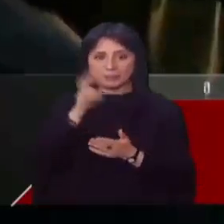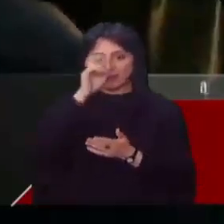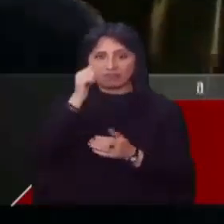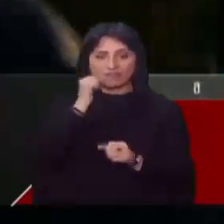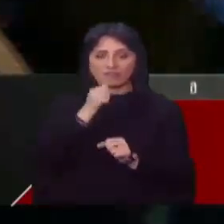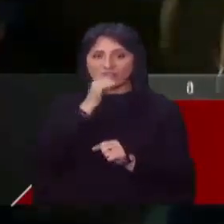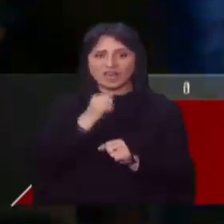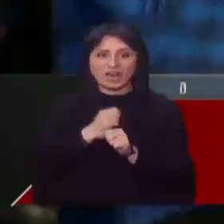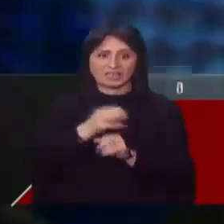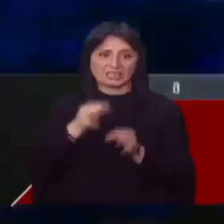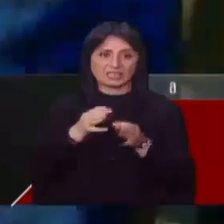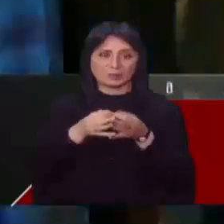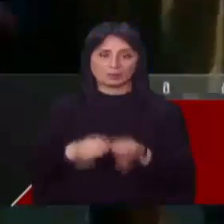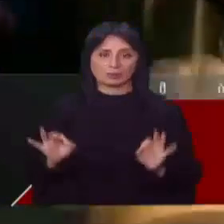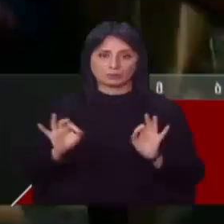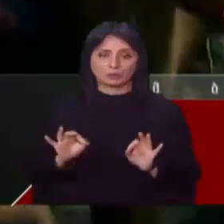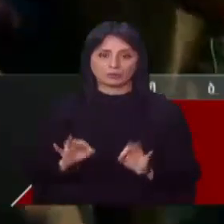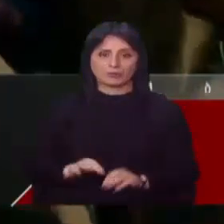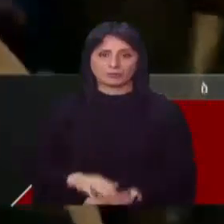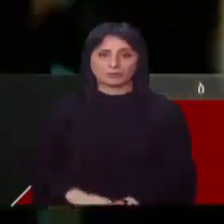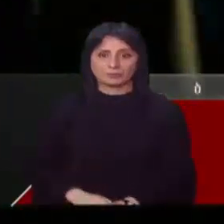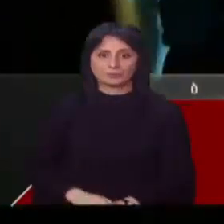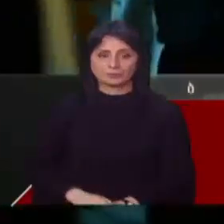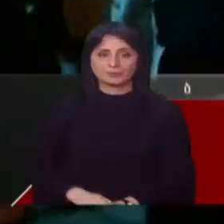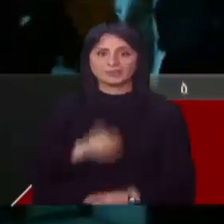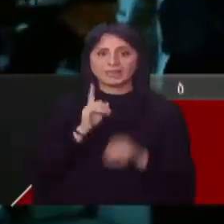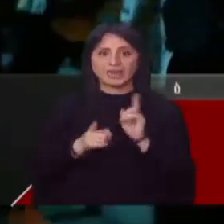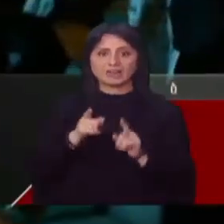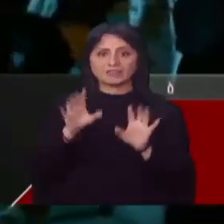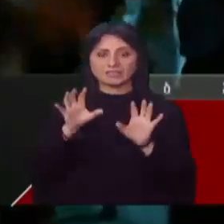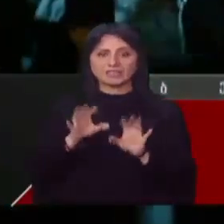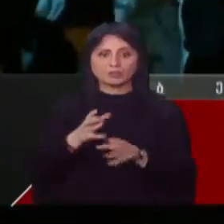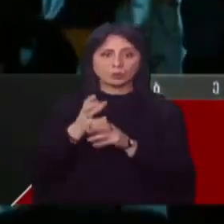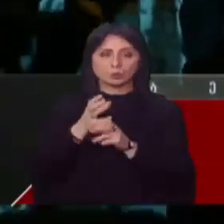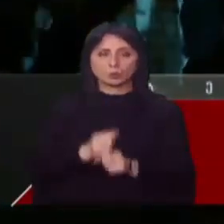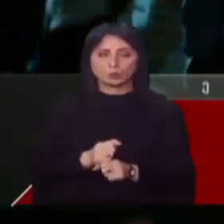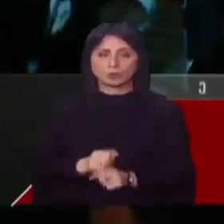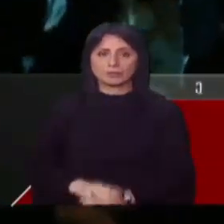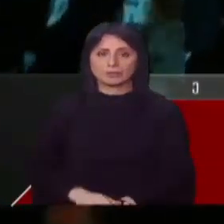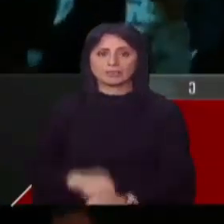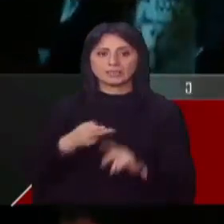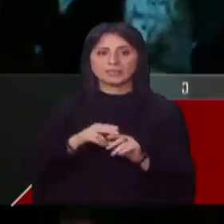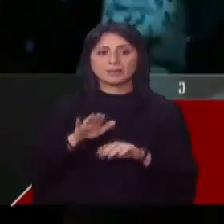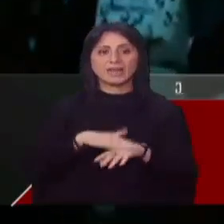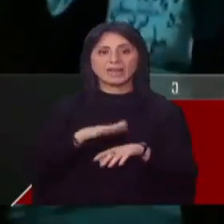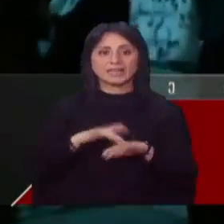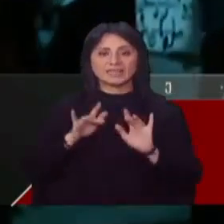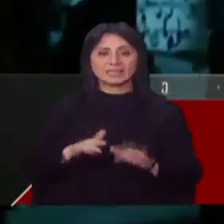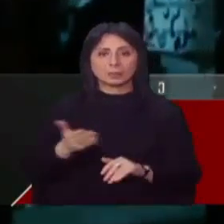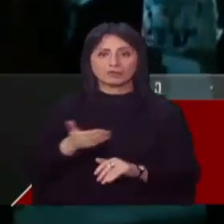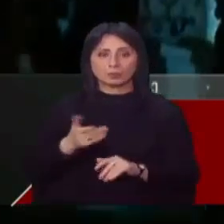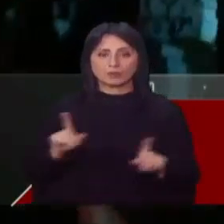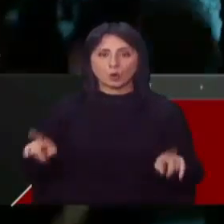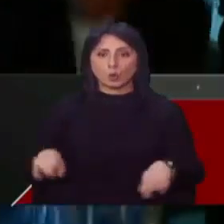ვერ მოახერხა ამი აქედან თავის დაღწევა? Realul ეს კანონი ზღუდავს იმ კეთილ საქმეებს,